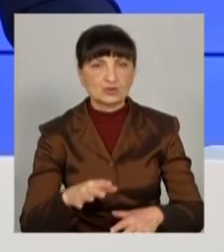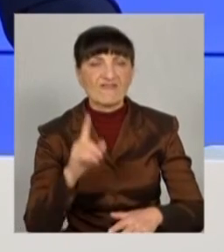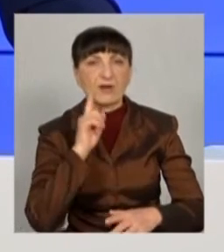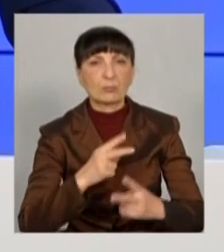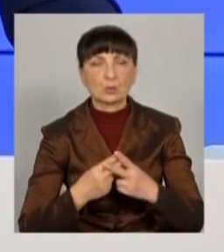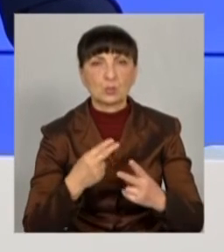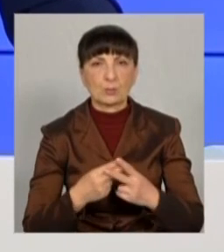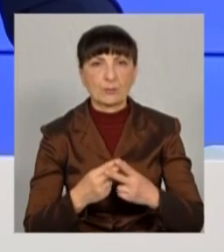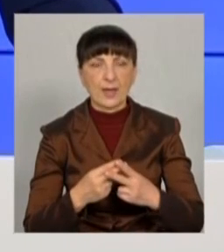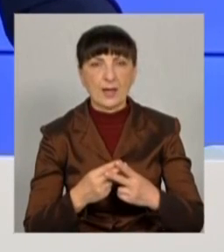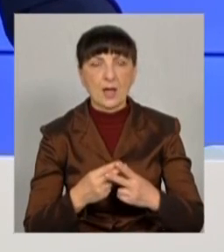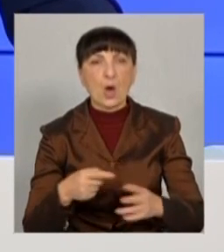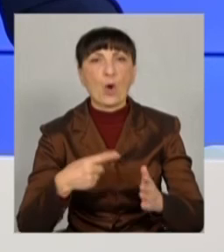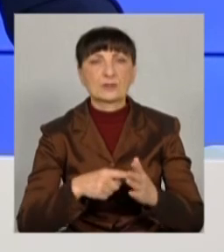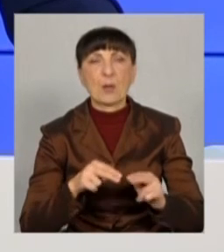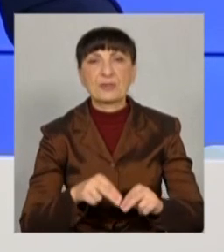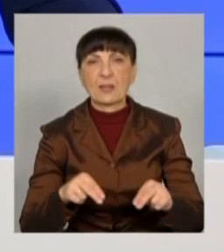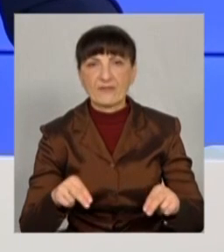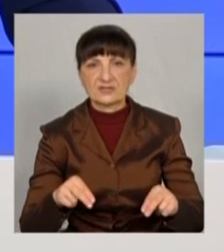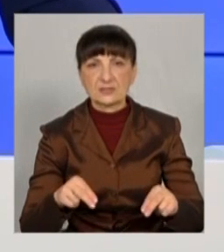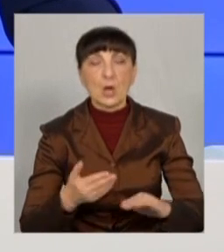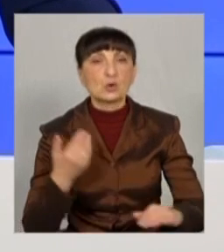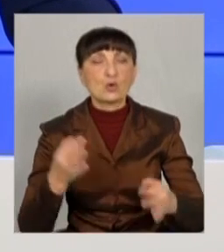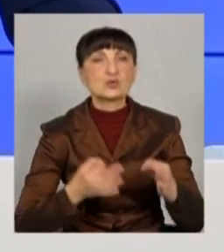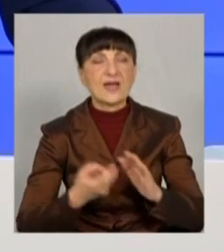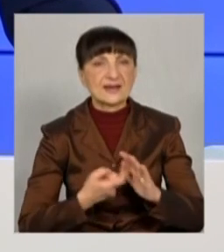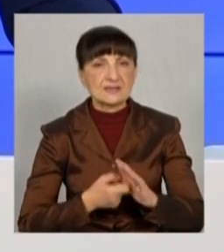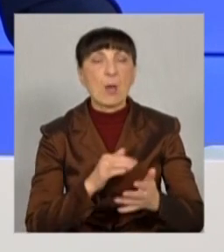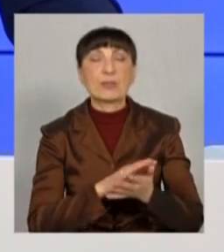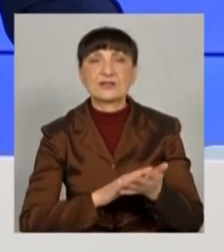в изолятор временного содержания города Петропавловск. Досудебное расследование продолжается.